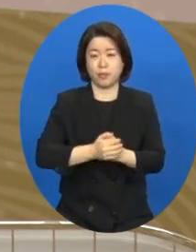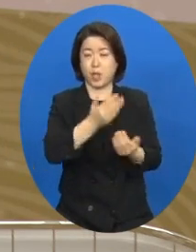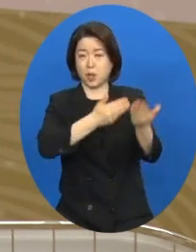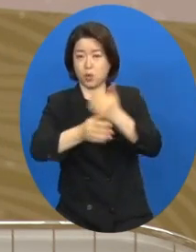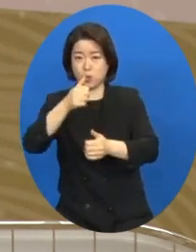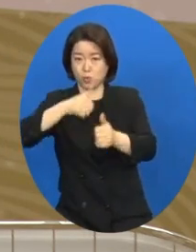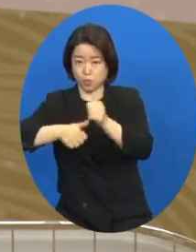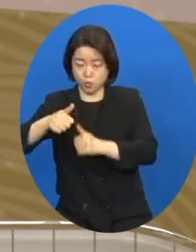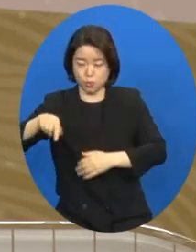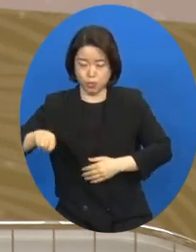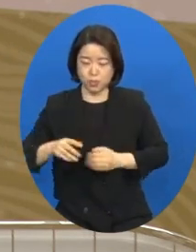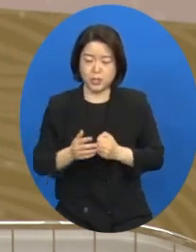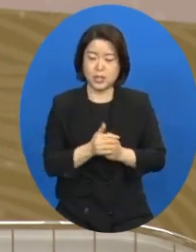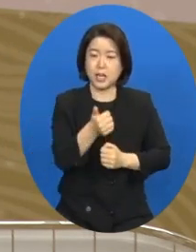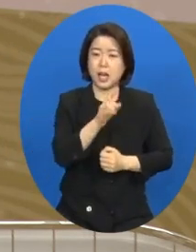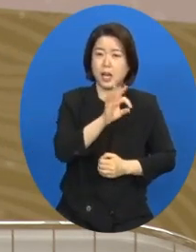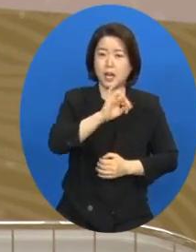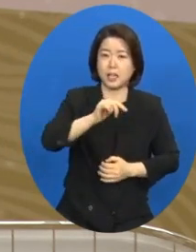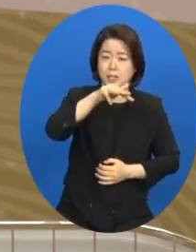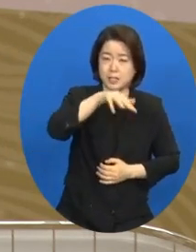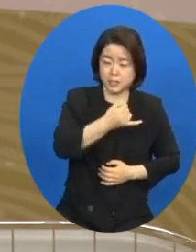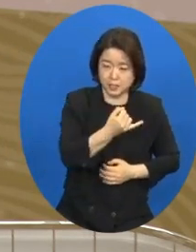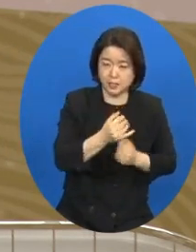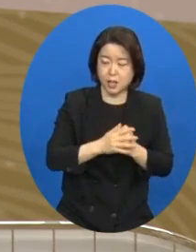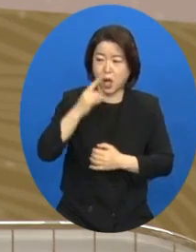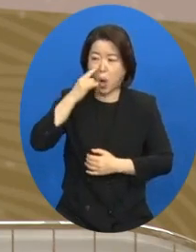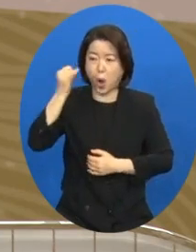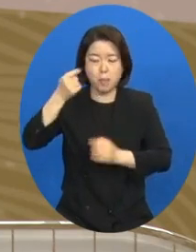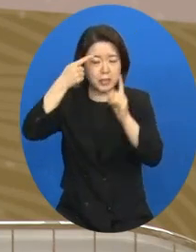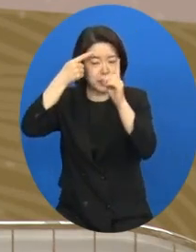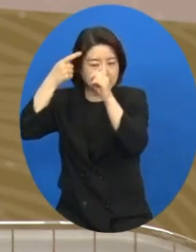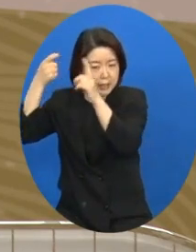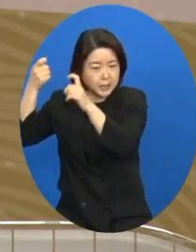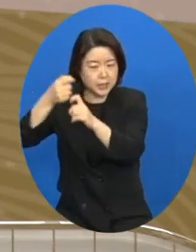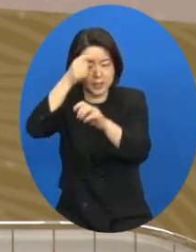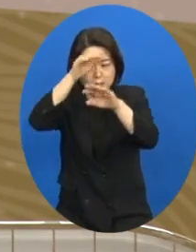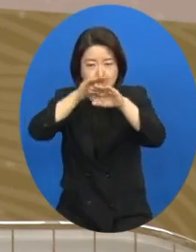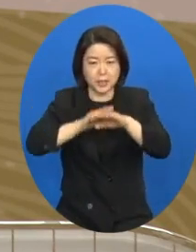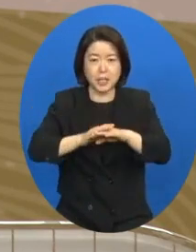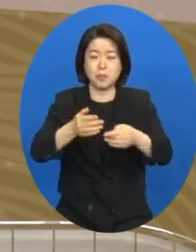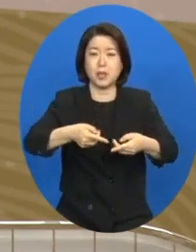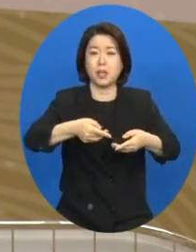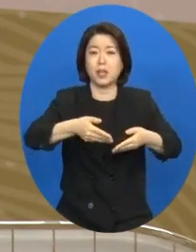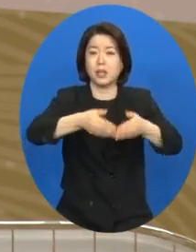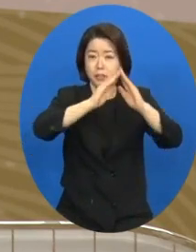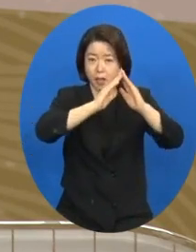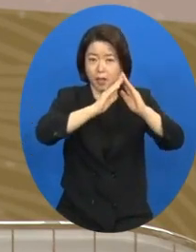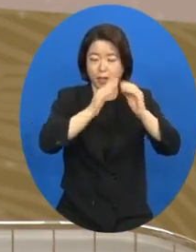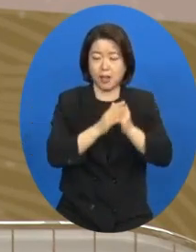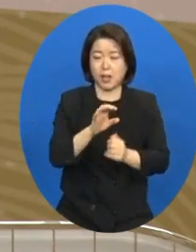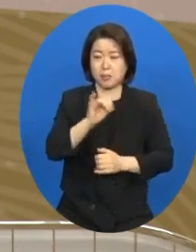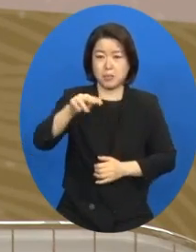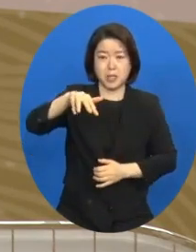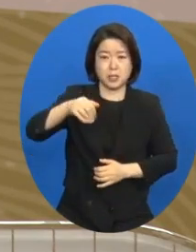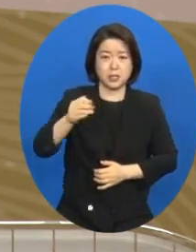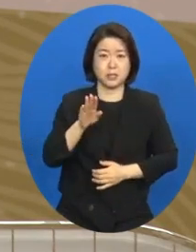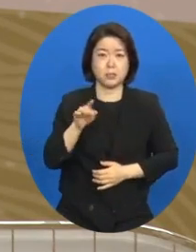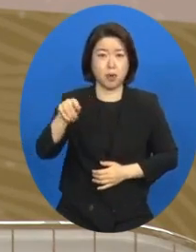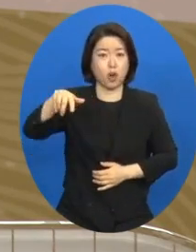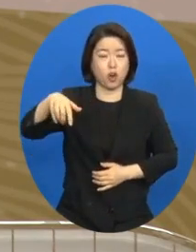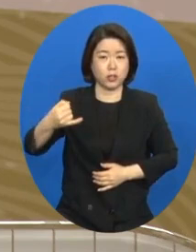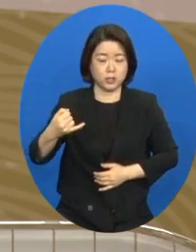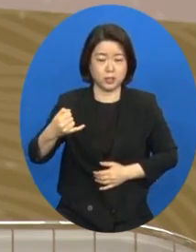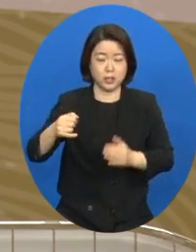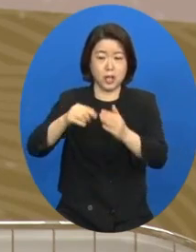하인즈 와 그 어머니를 기리는 예배당을 피츠버그 대학 아내 세웁니다